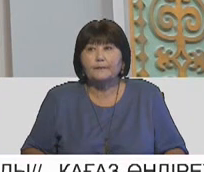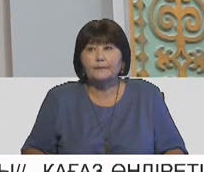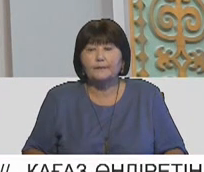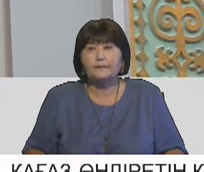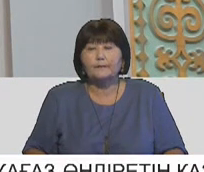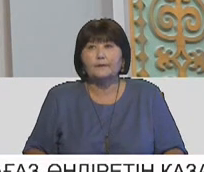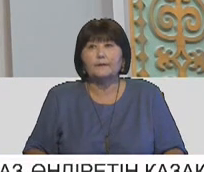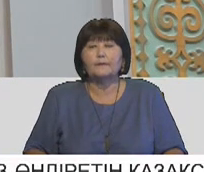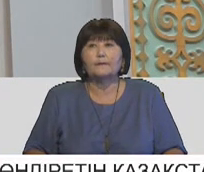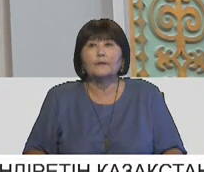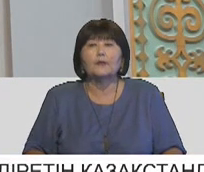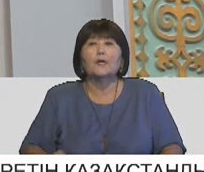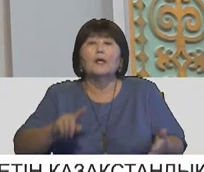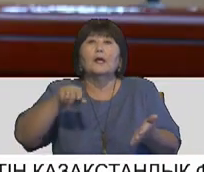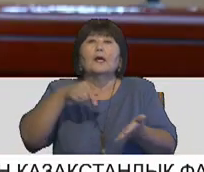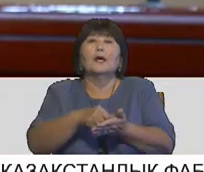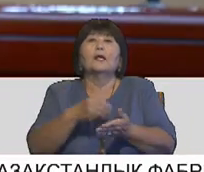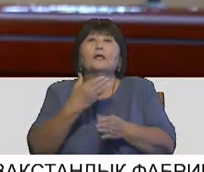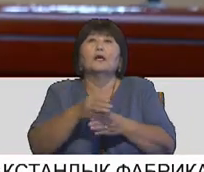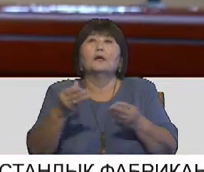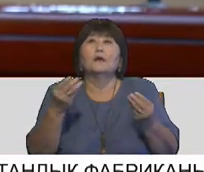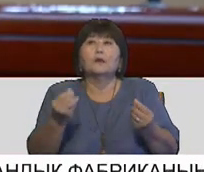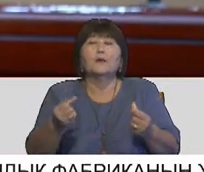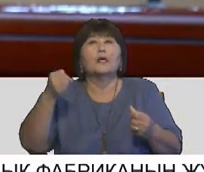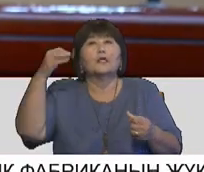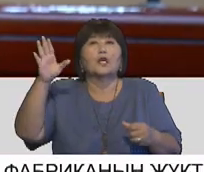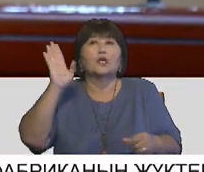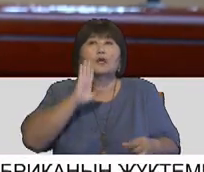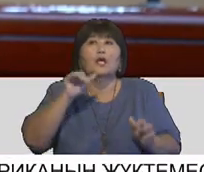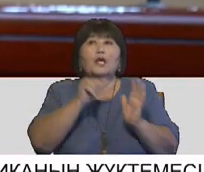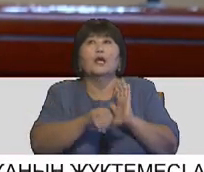Қалалық бюджетке бөлінген трансферттер жалпы суммасы